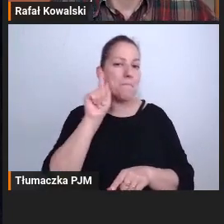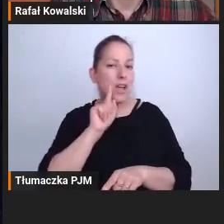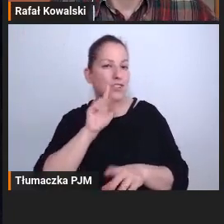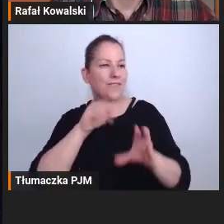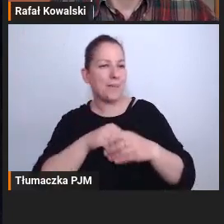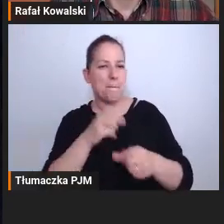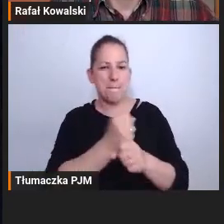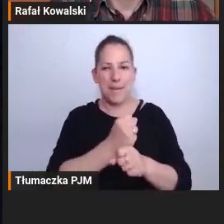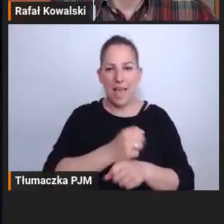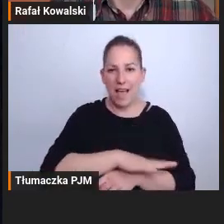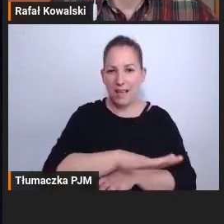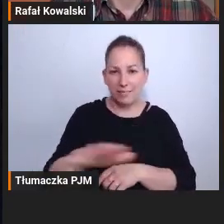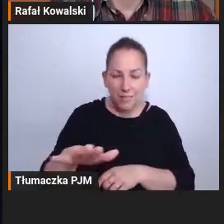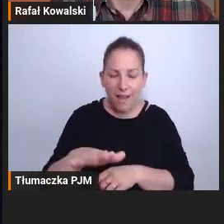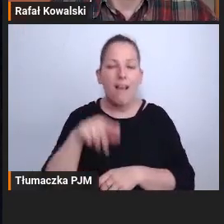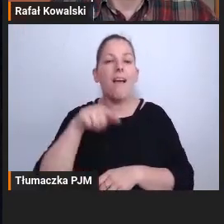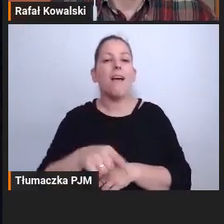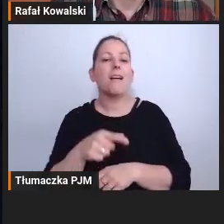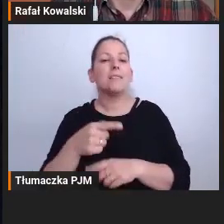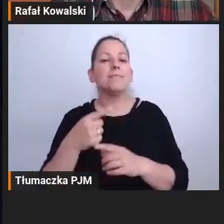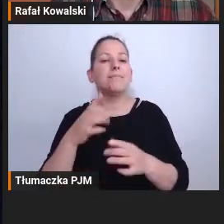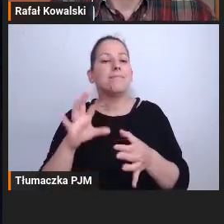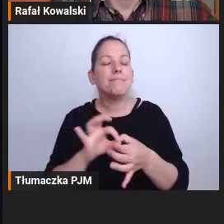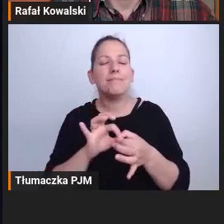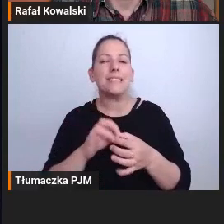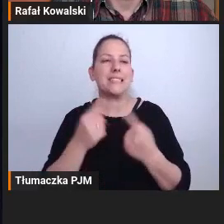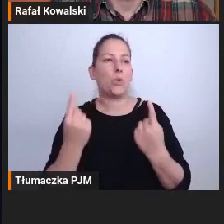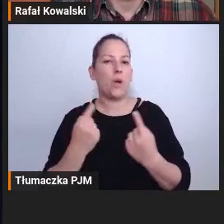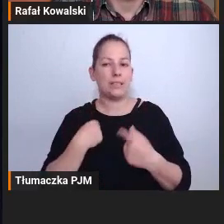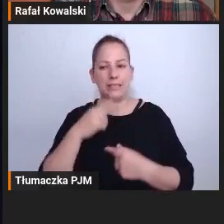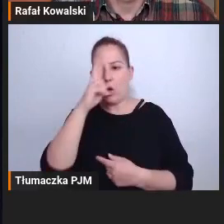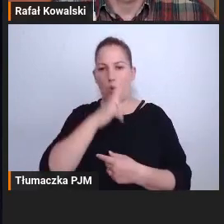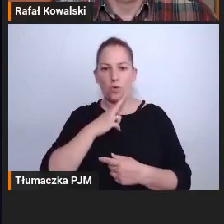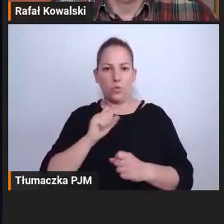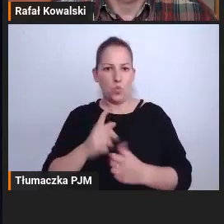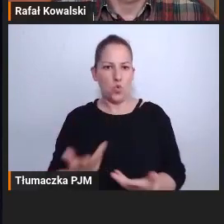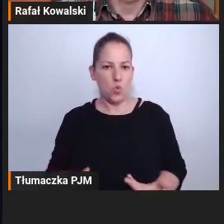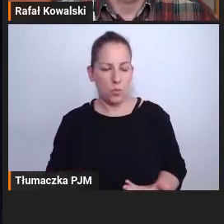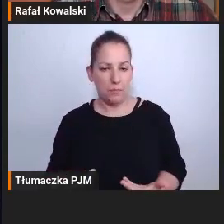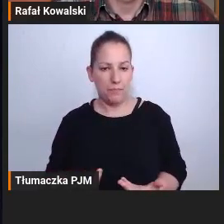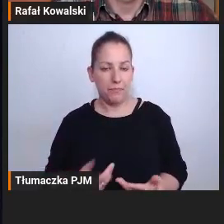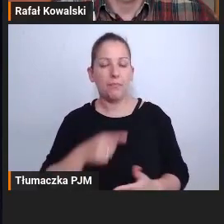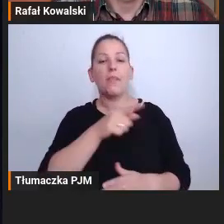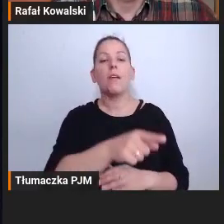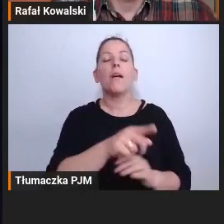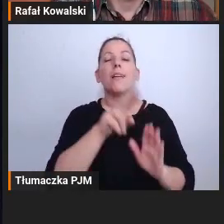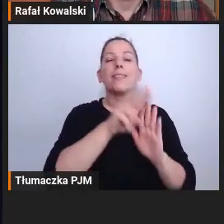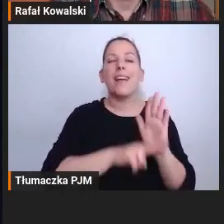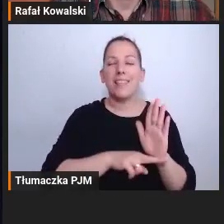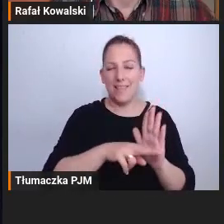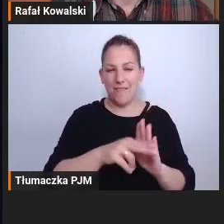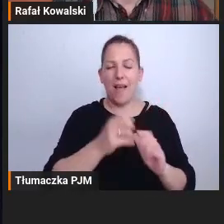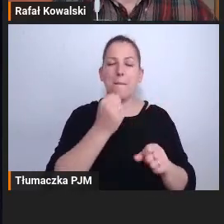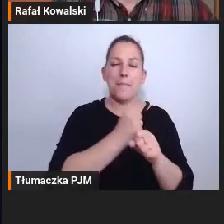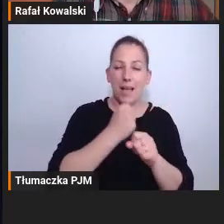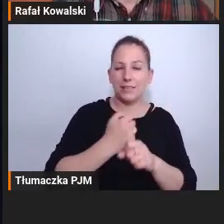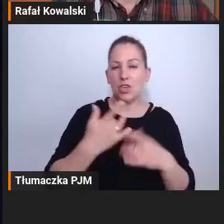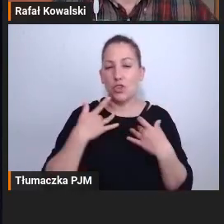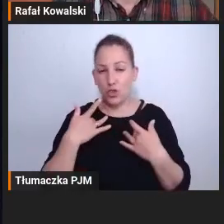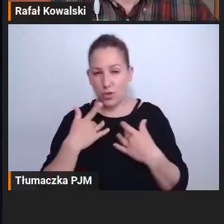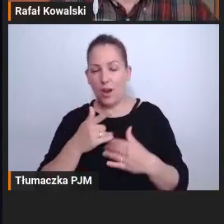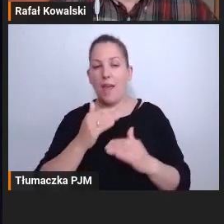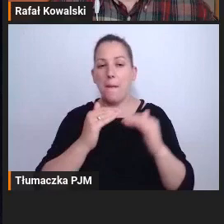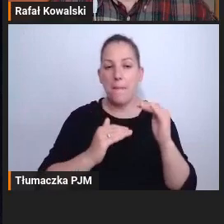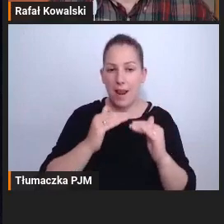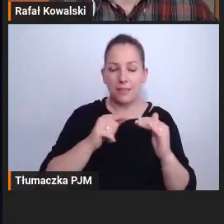w sytuacjach związanych z rodzicielstwem. Więc ten work-life balance był powiązany niejako właśnie